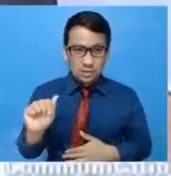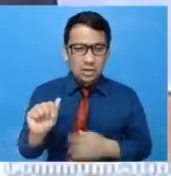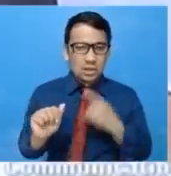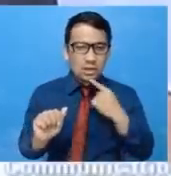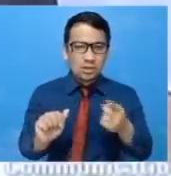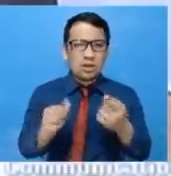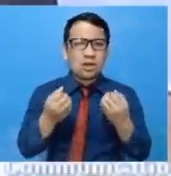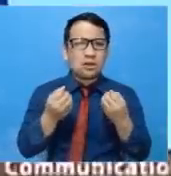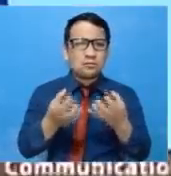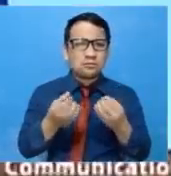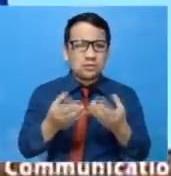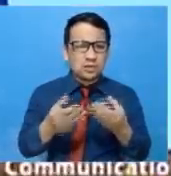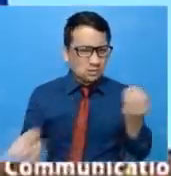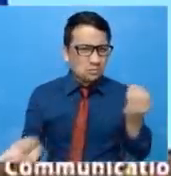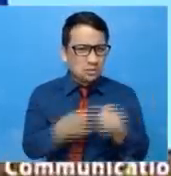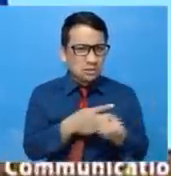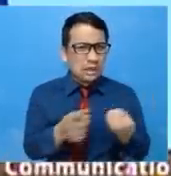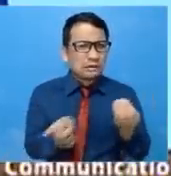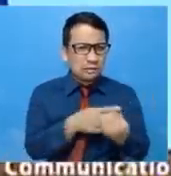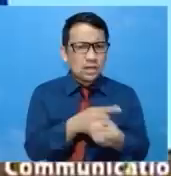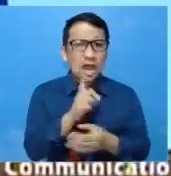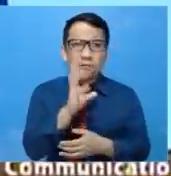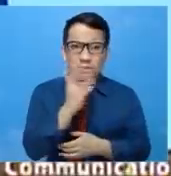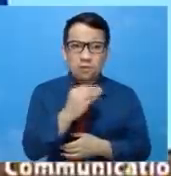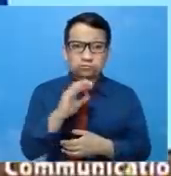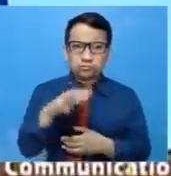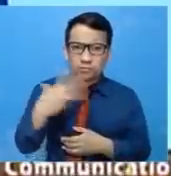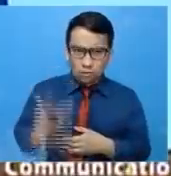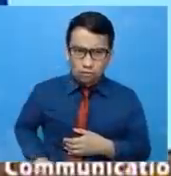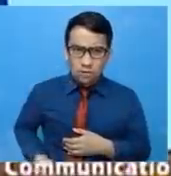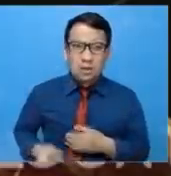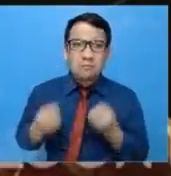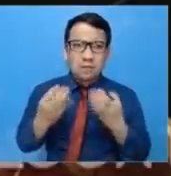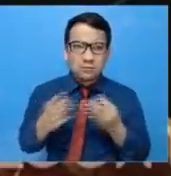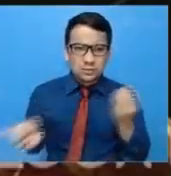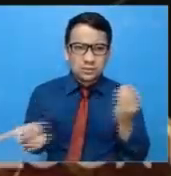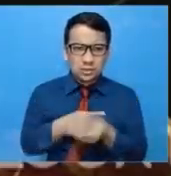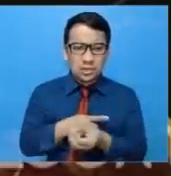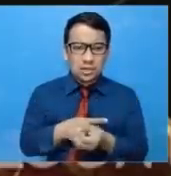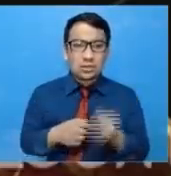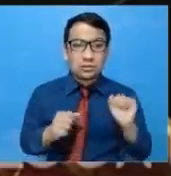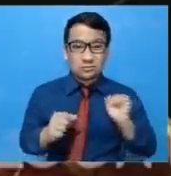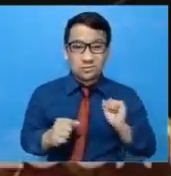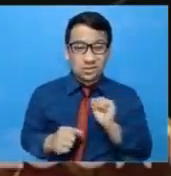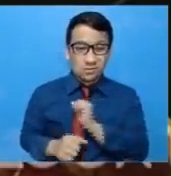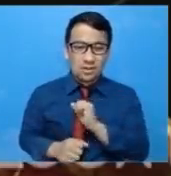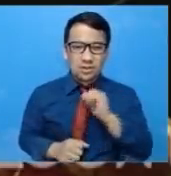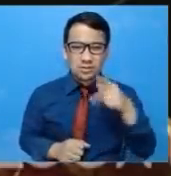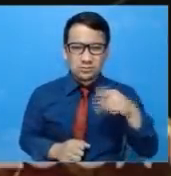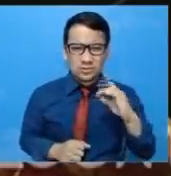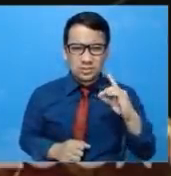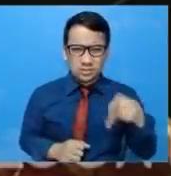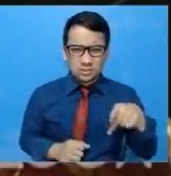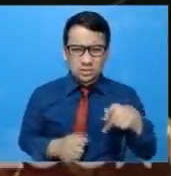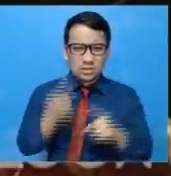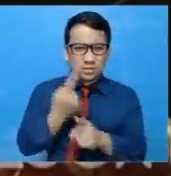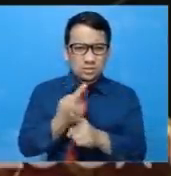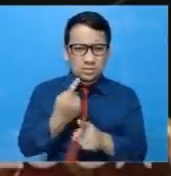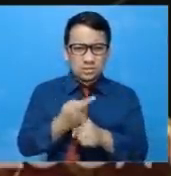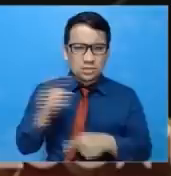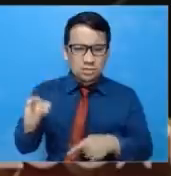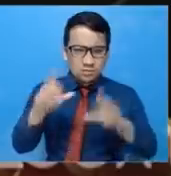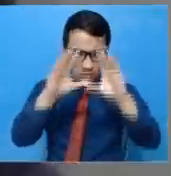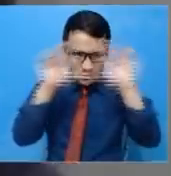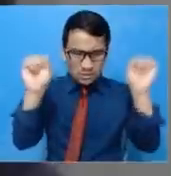siyang sinibak sa gobyerno na sangkot sa katiwalian. Para naman sa mga kapartido nila sa PDP Laban, tama ang Pangulo. Bakit na